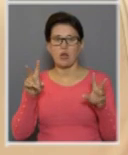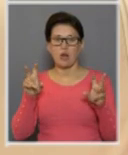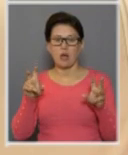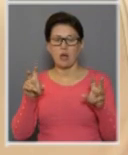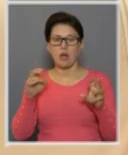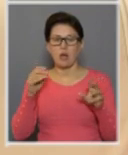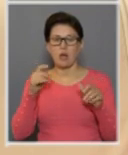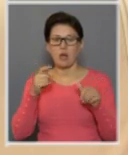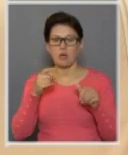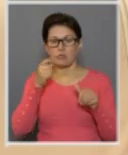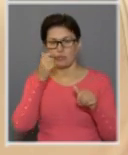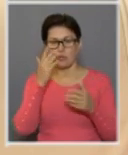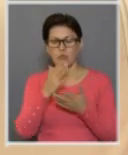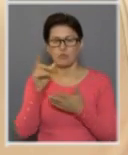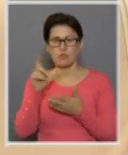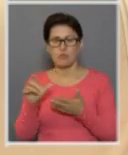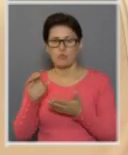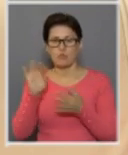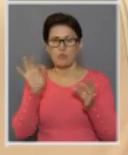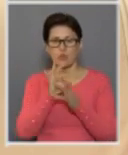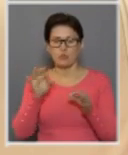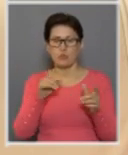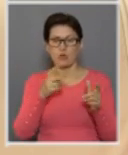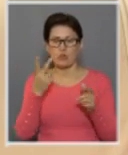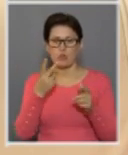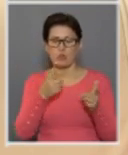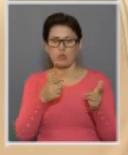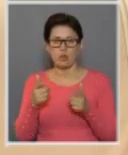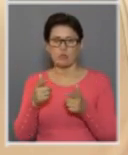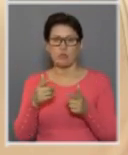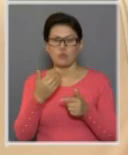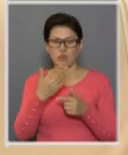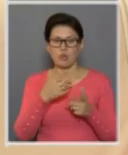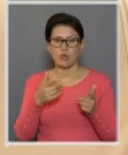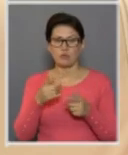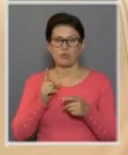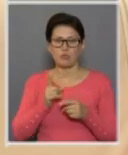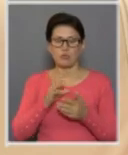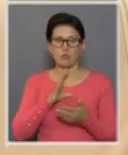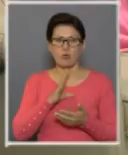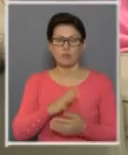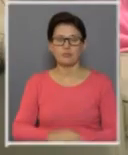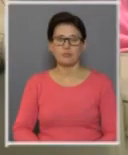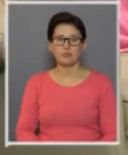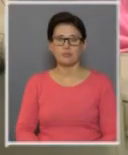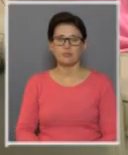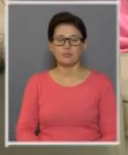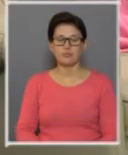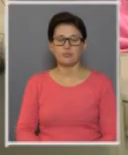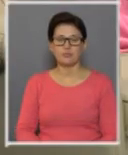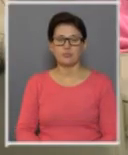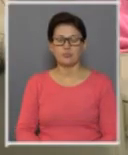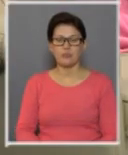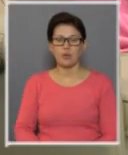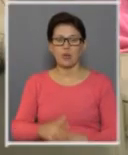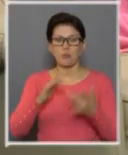бар. Соған өлең жаздырып жүрміз. Екі ән дайындап жатырмыз қазір. Құдай қаласа сол дайын болады дейсіз, иә? Құдай қаласа. Енді